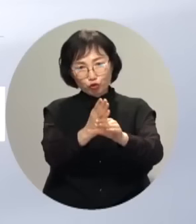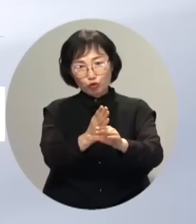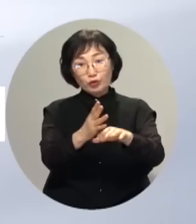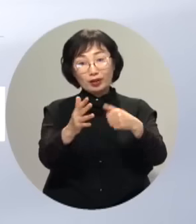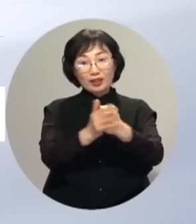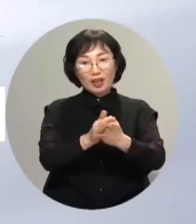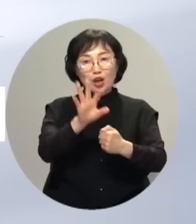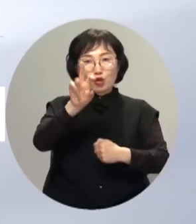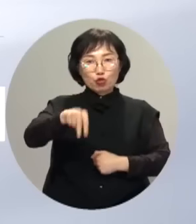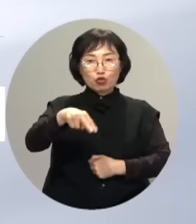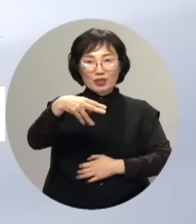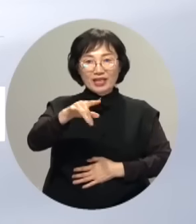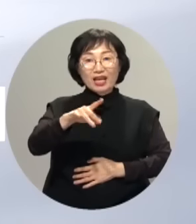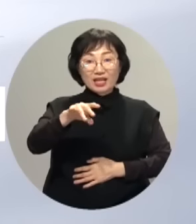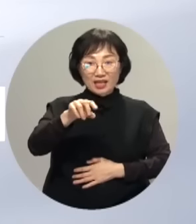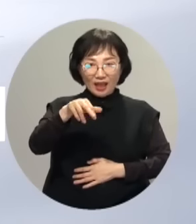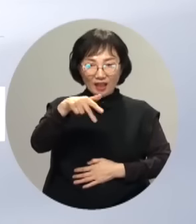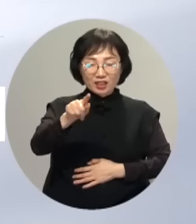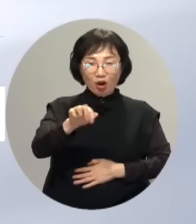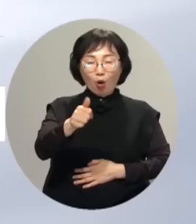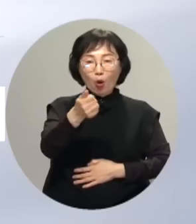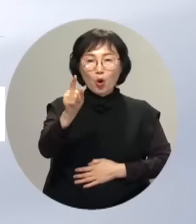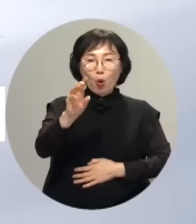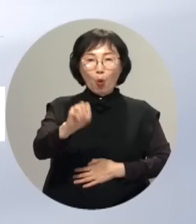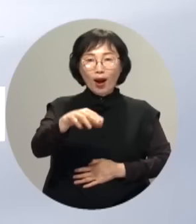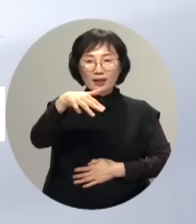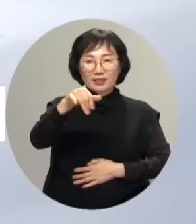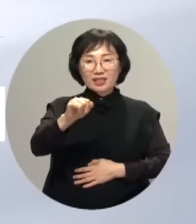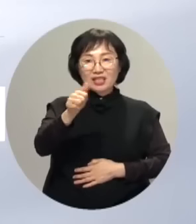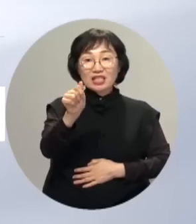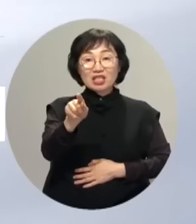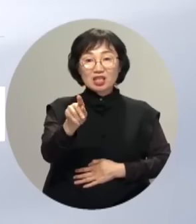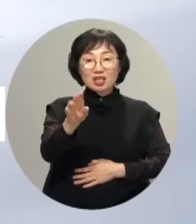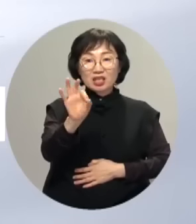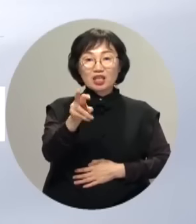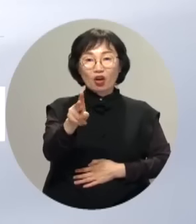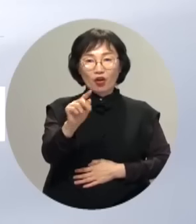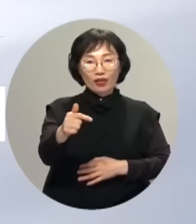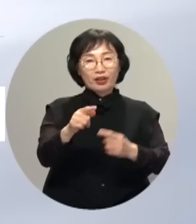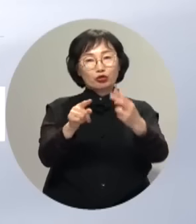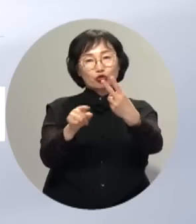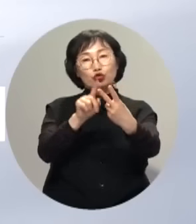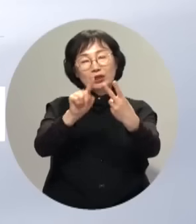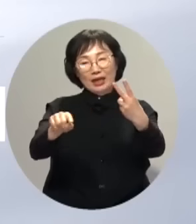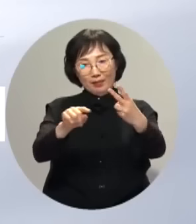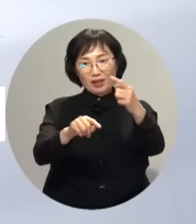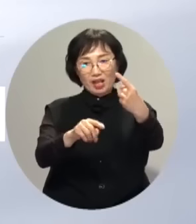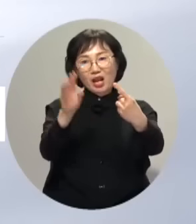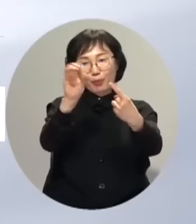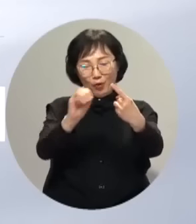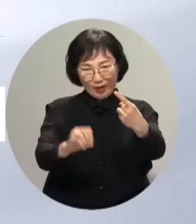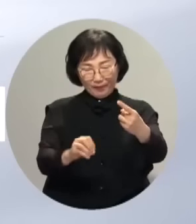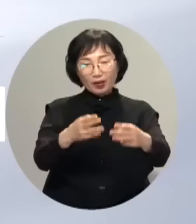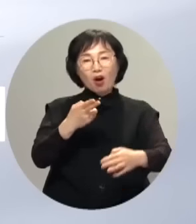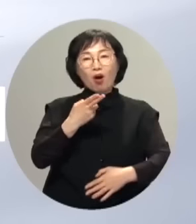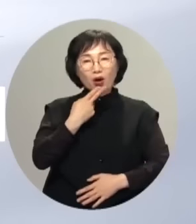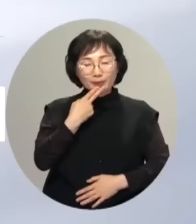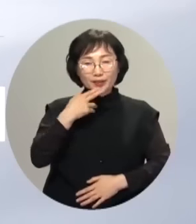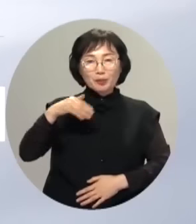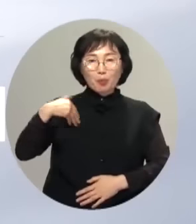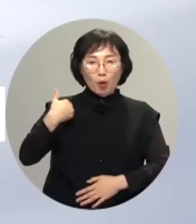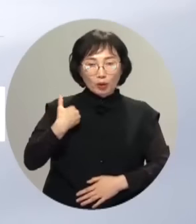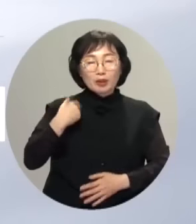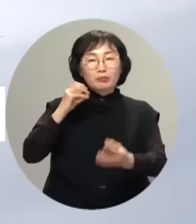일자리 재단 상임감사와 황치현 전 헌법재판소 헌법 연구관은 1% 없음 모음 무응답은